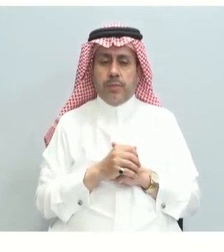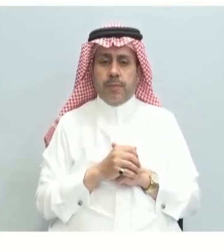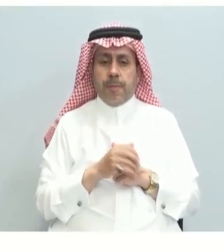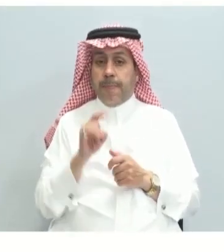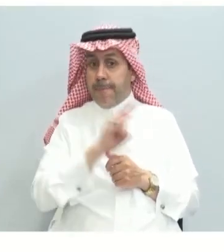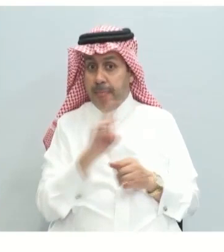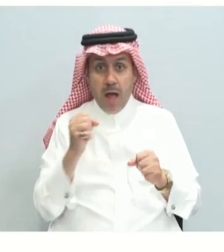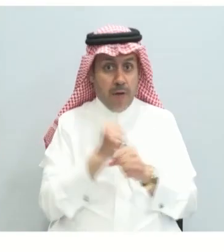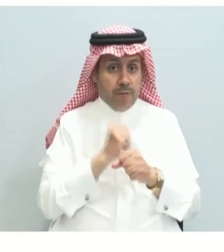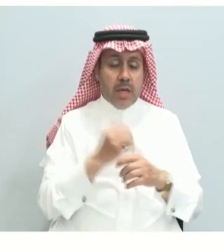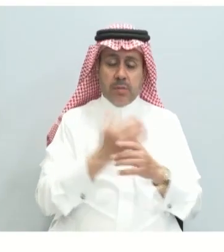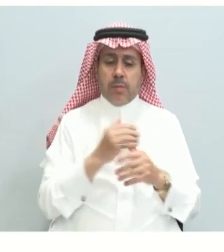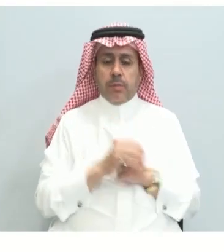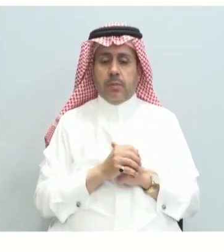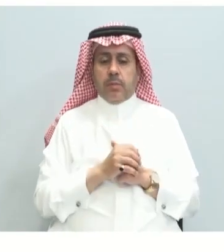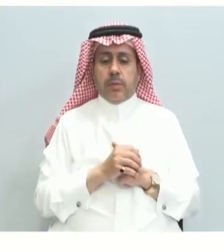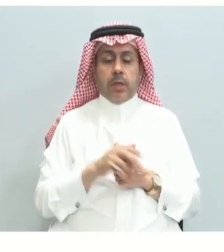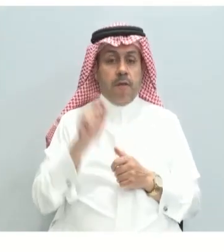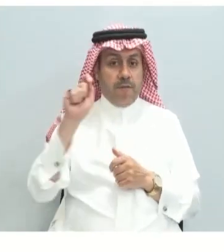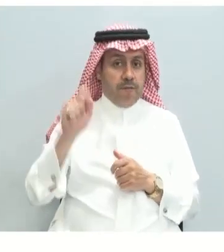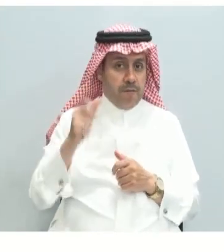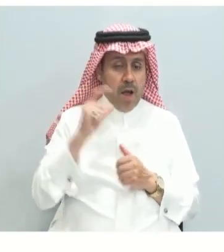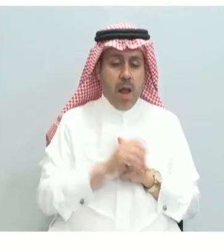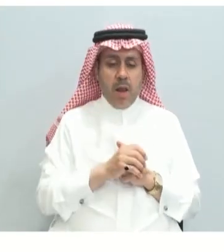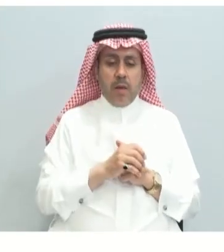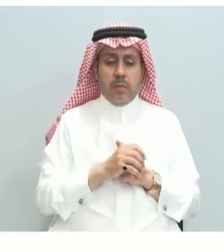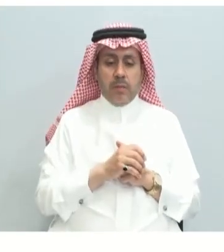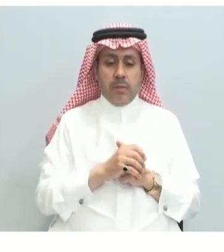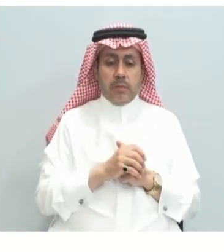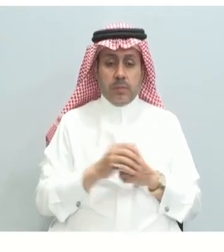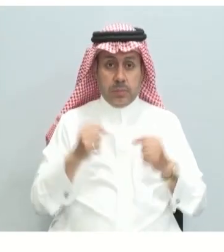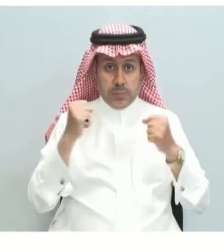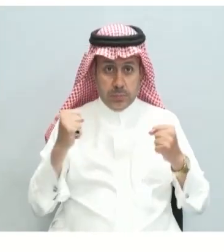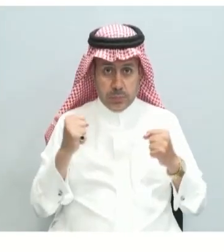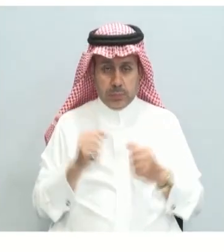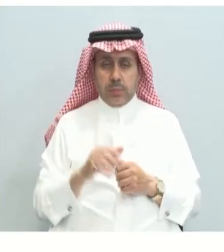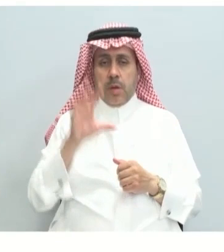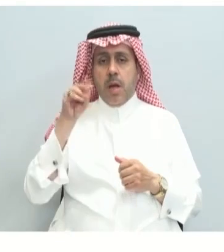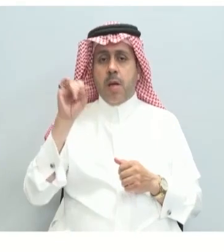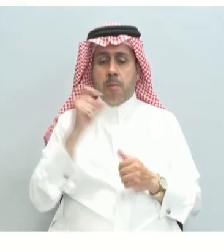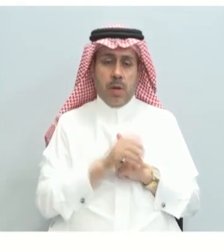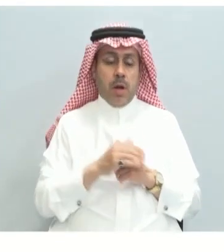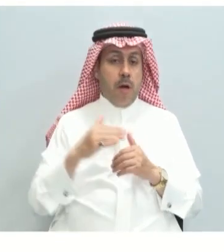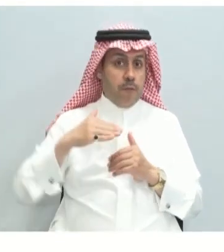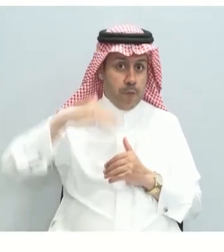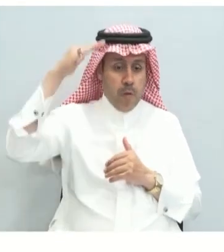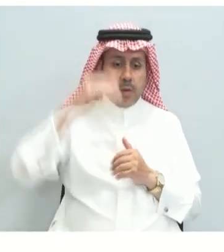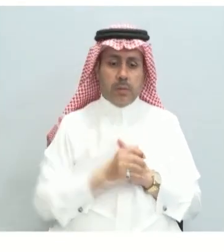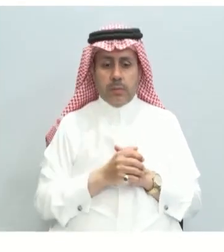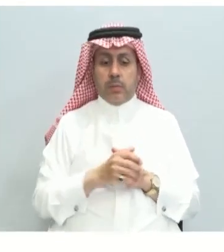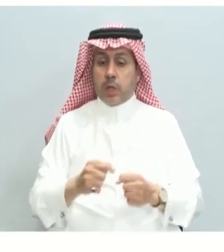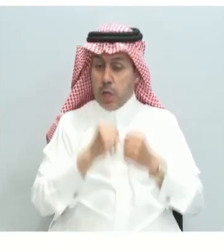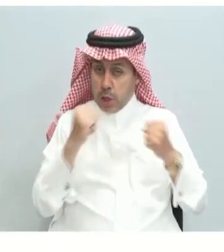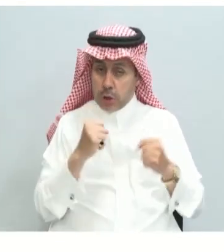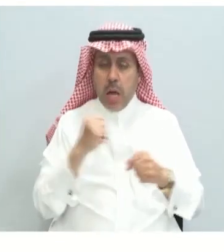ولا يفعل الأسباب، أما المتفائل أحسنتم دائما همته عالية ويحرص